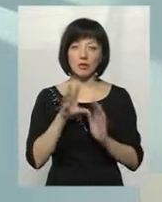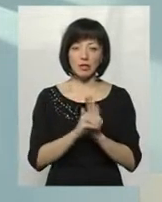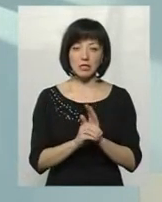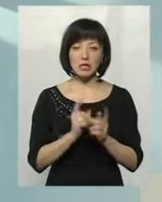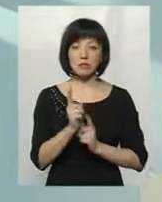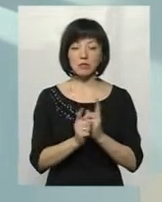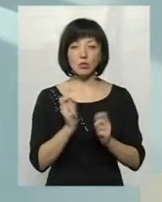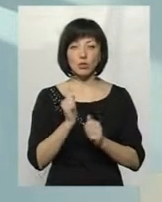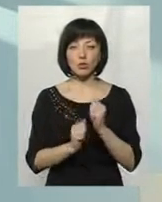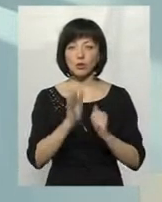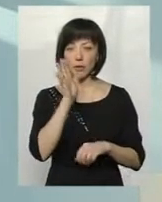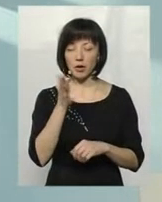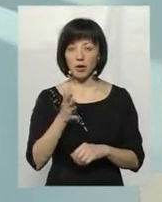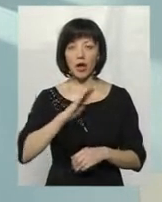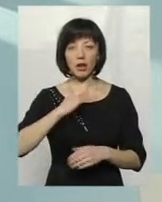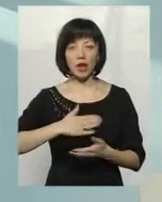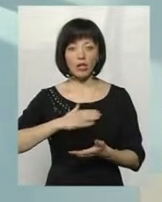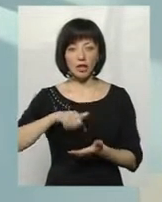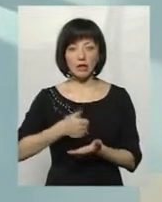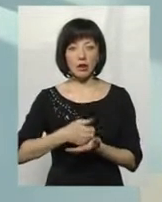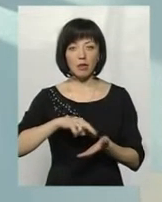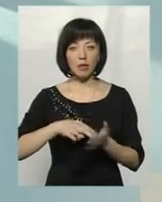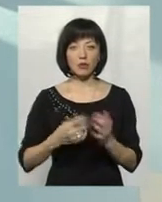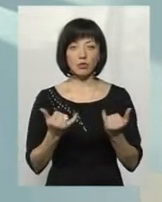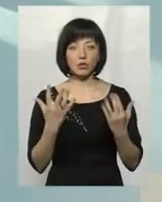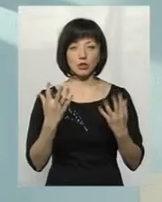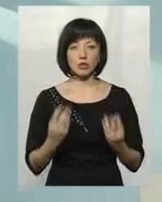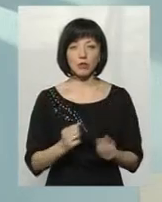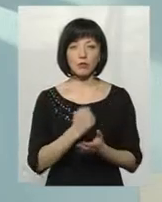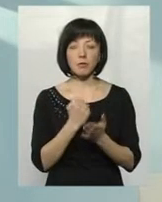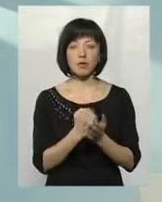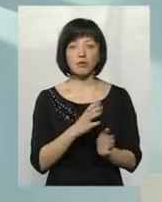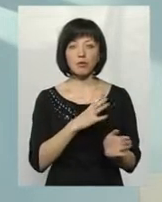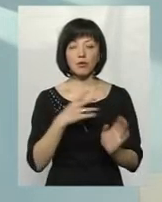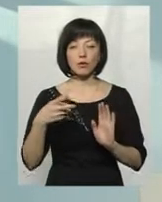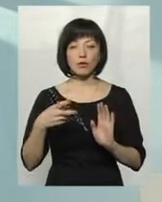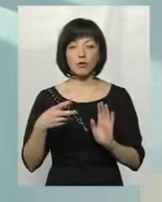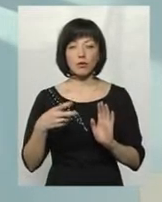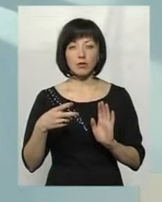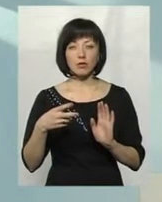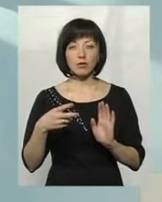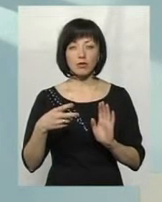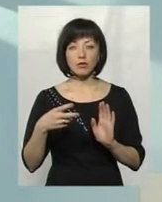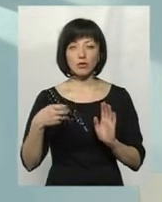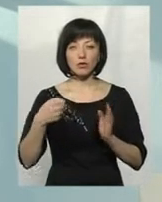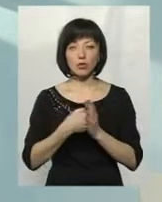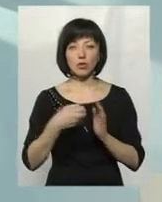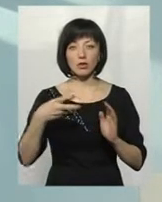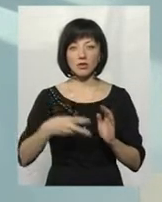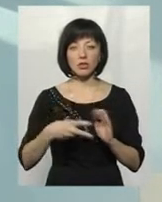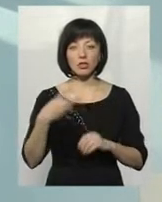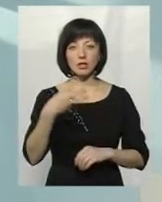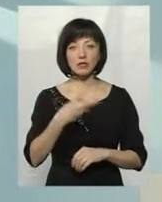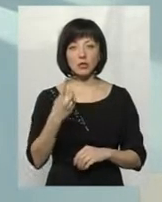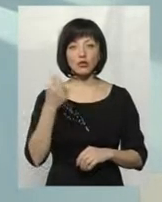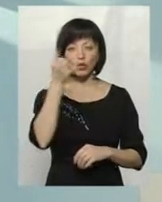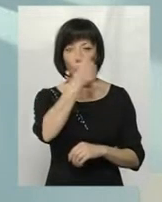років. Наш генеральний план, який на сьогоднішній день діє, він прийнятий був з дією до 2031